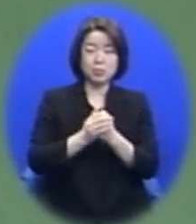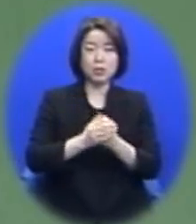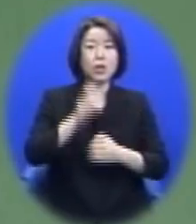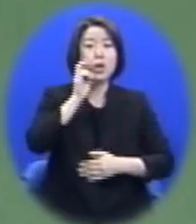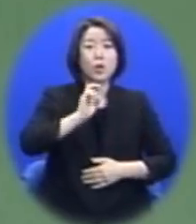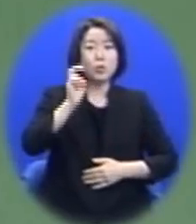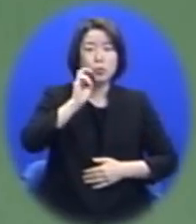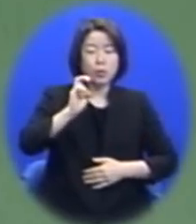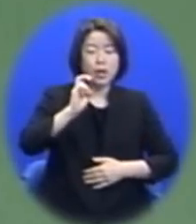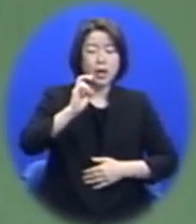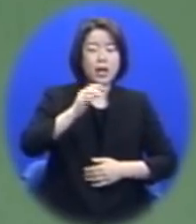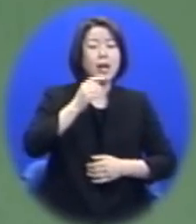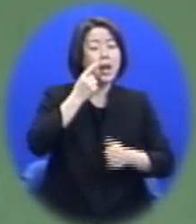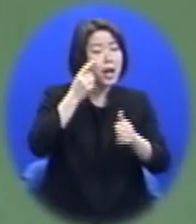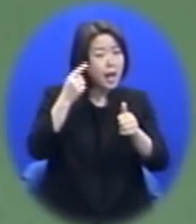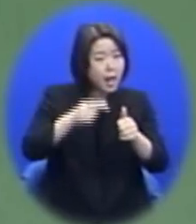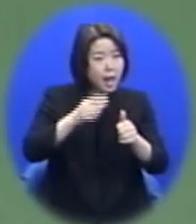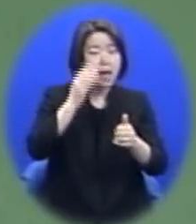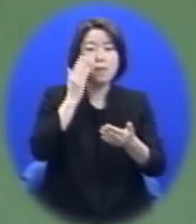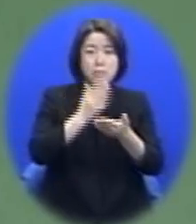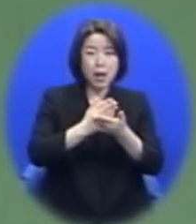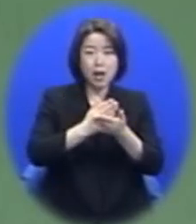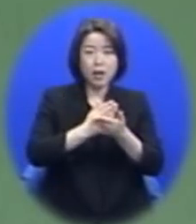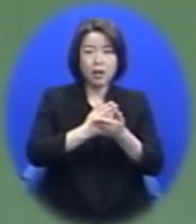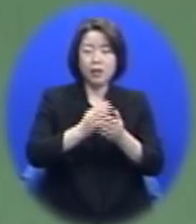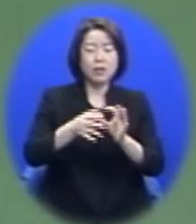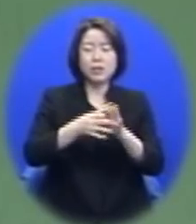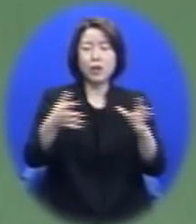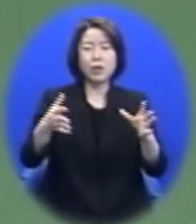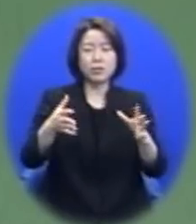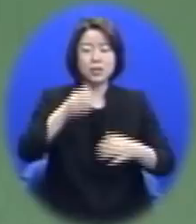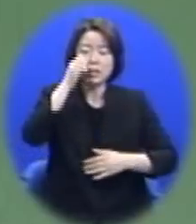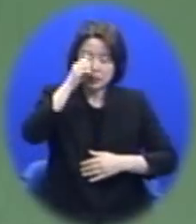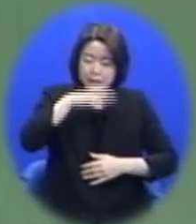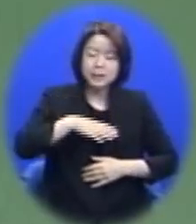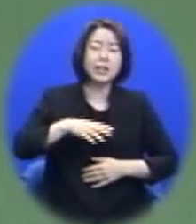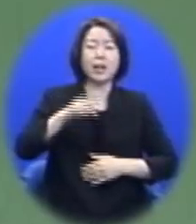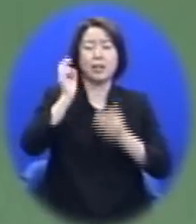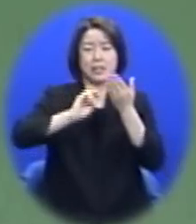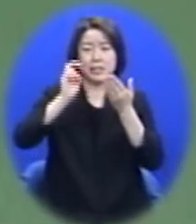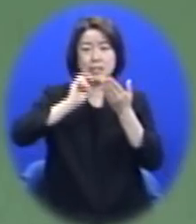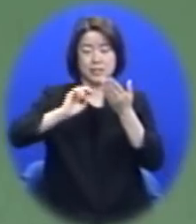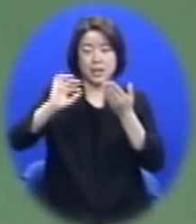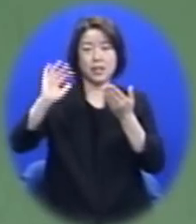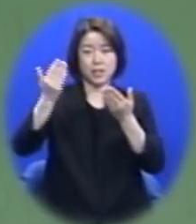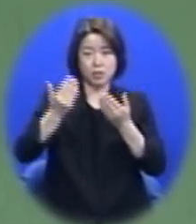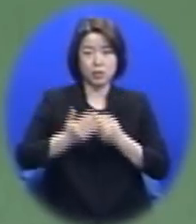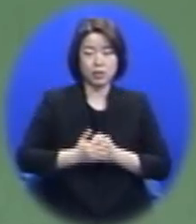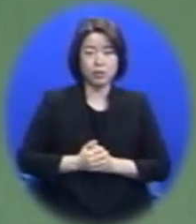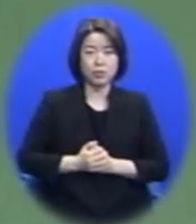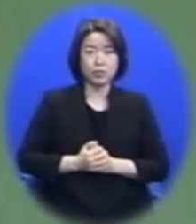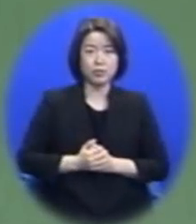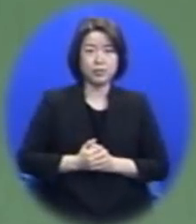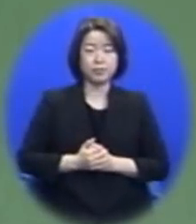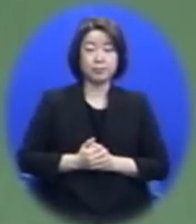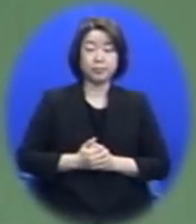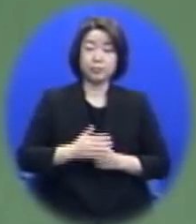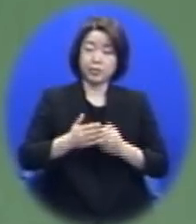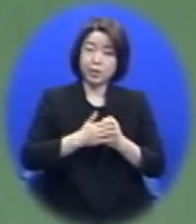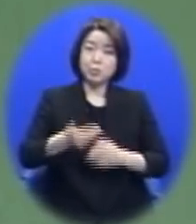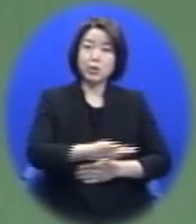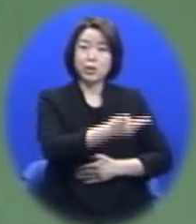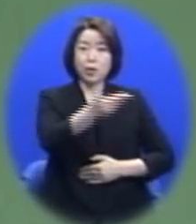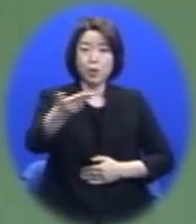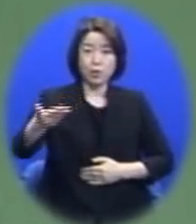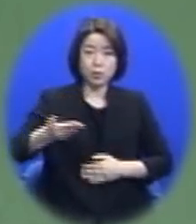노래하라 말라 할 것도 없습니다. 그냥 노래가 돼요. 찬양이 그냥 됩니다. 그러니까